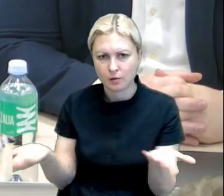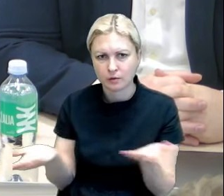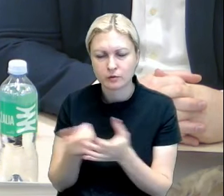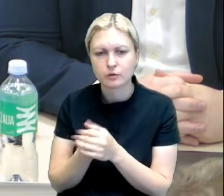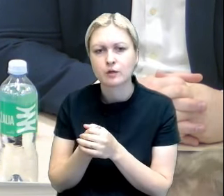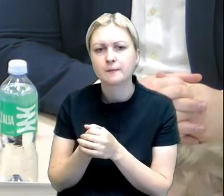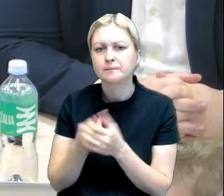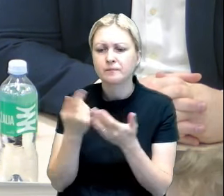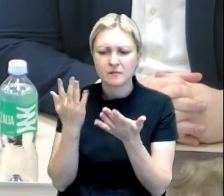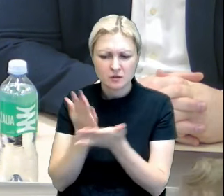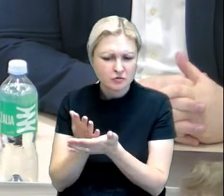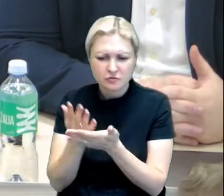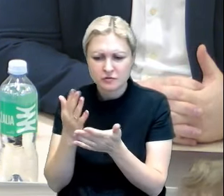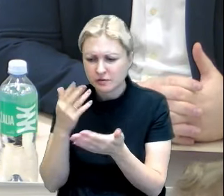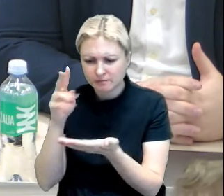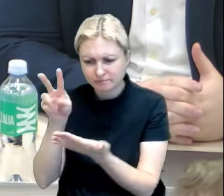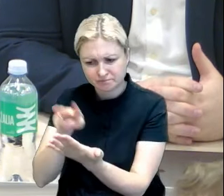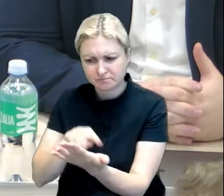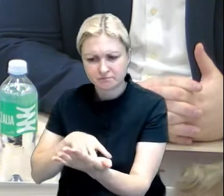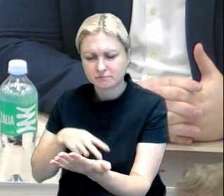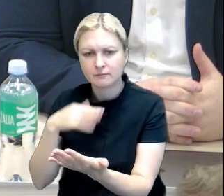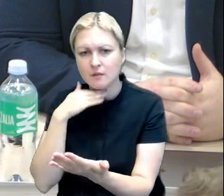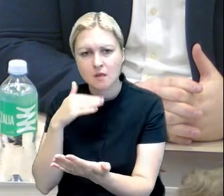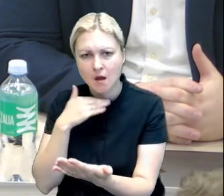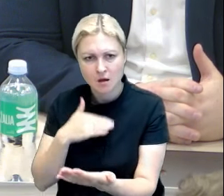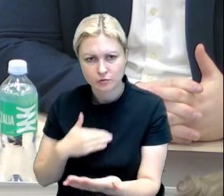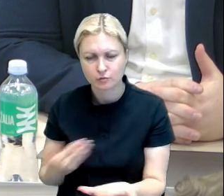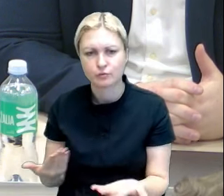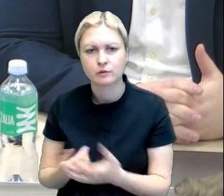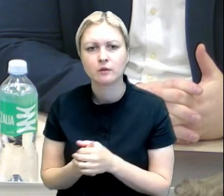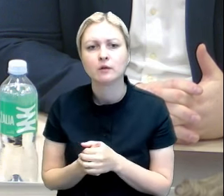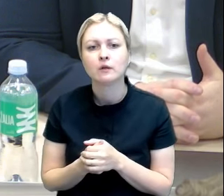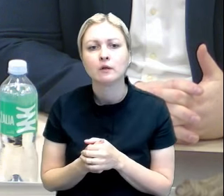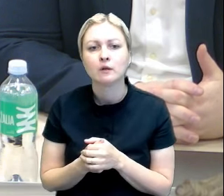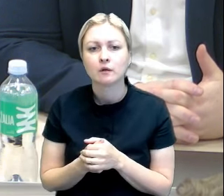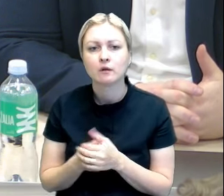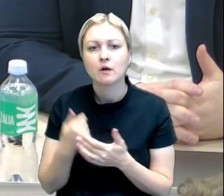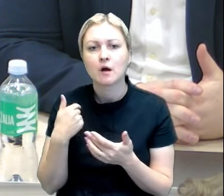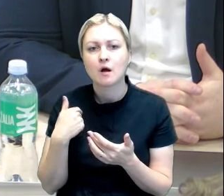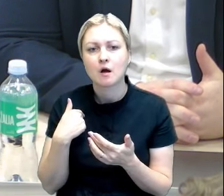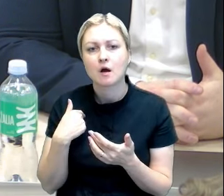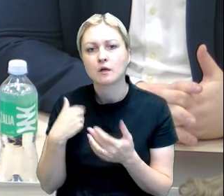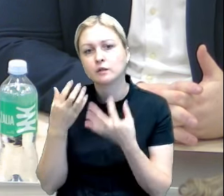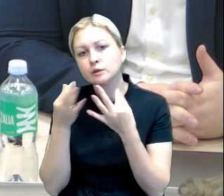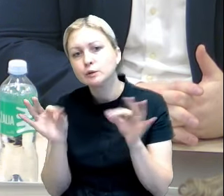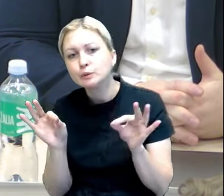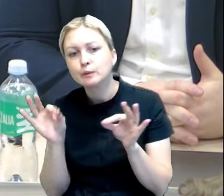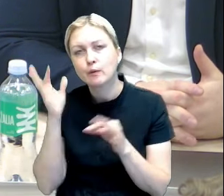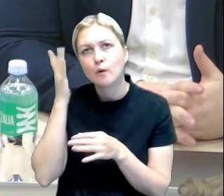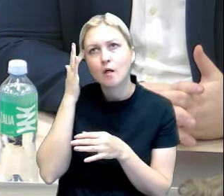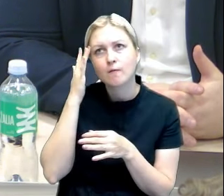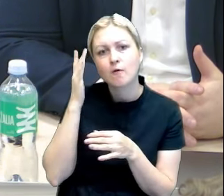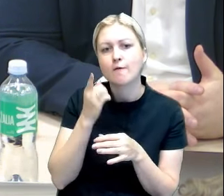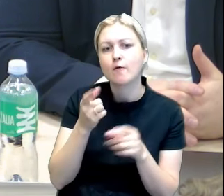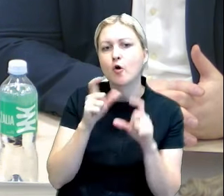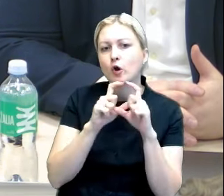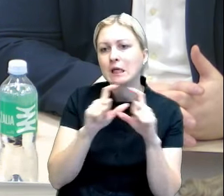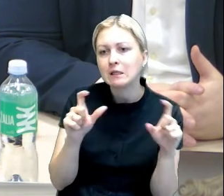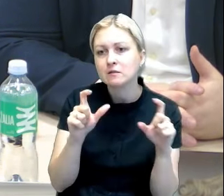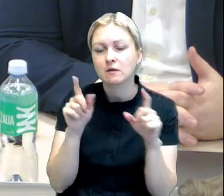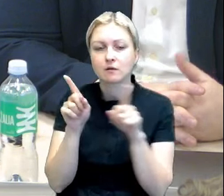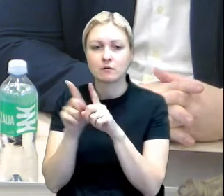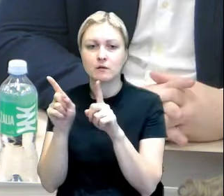skaičių bet ne tame esmė mūsų matymas ir siūlymas yra kad šią įstaigą ir dar yra keletas